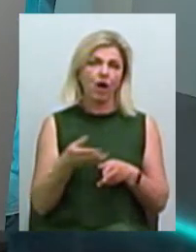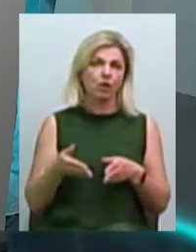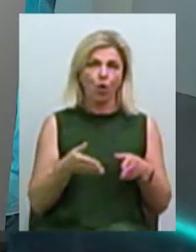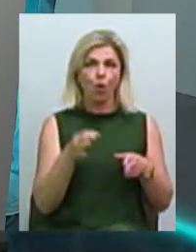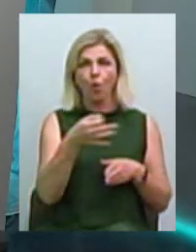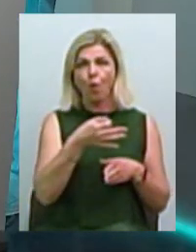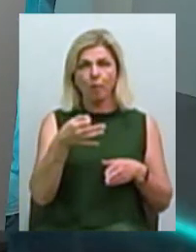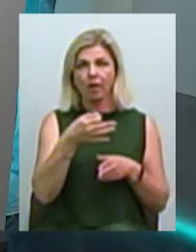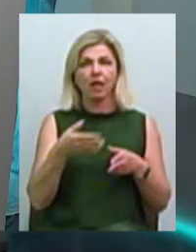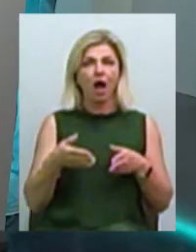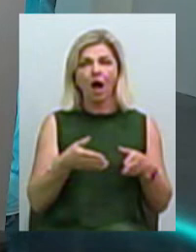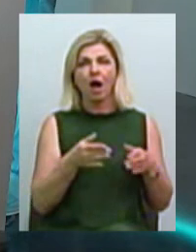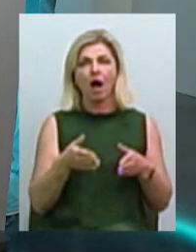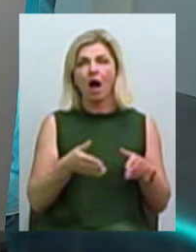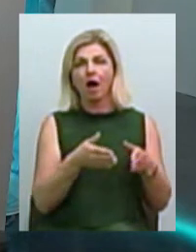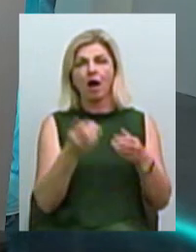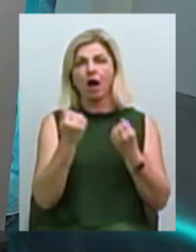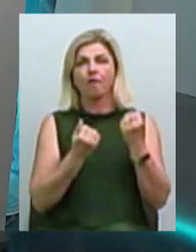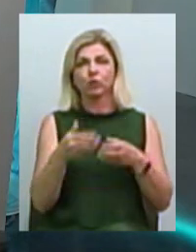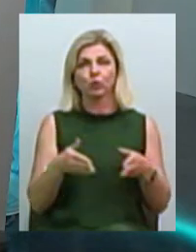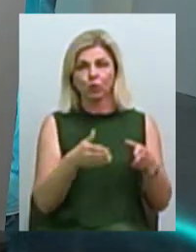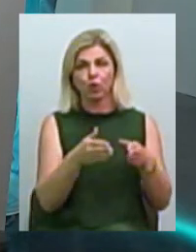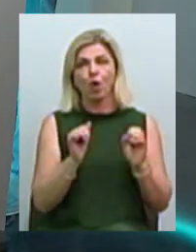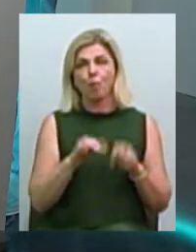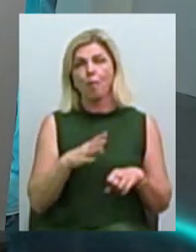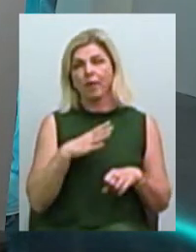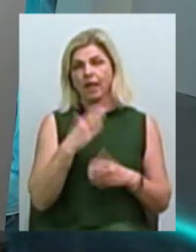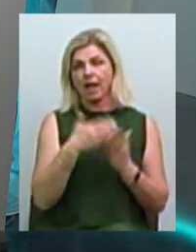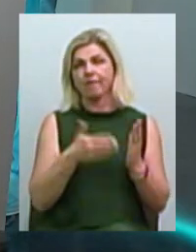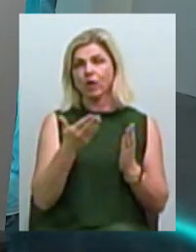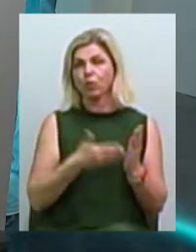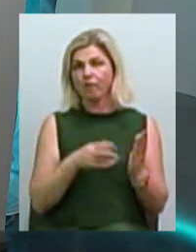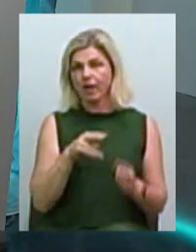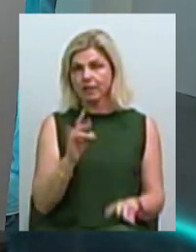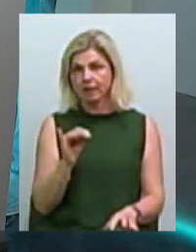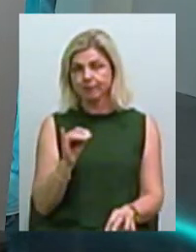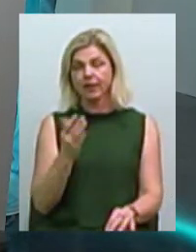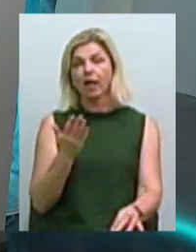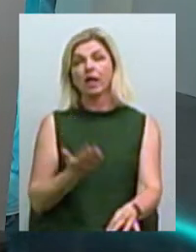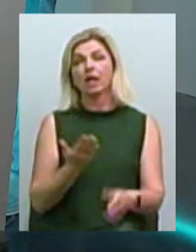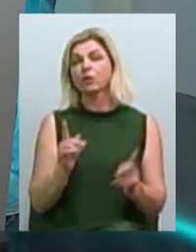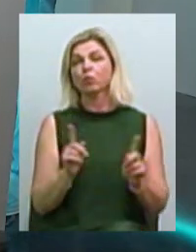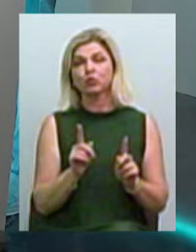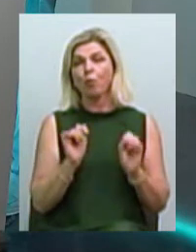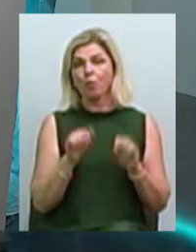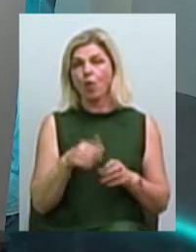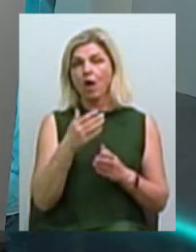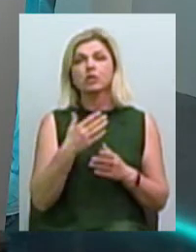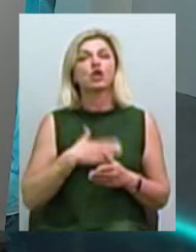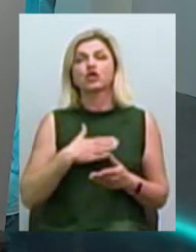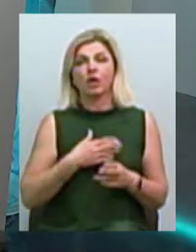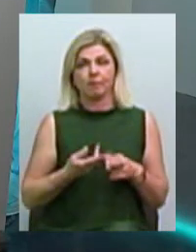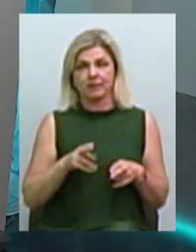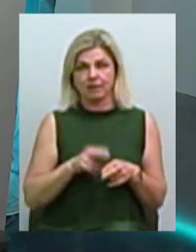облавтодорів, так здається формулювання, райавтодори можуть бути ліквідовані. По-перше, якщо можете прокоментуєте, будь ласка, для чого це робиться і